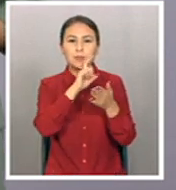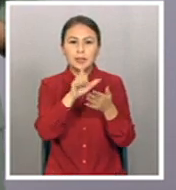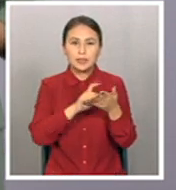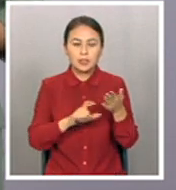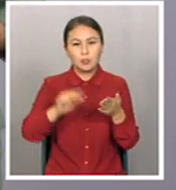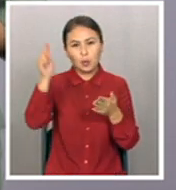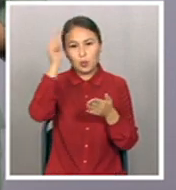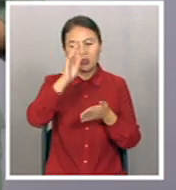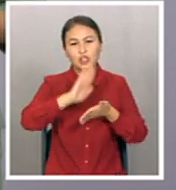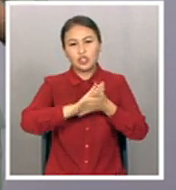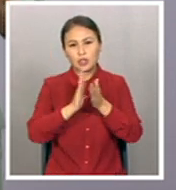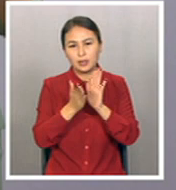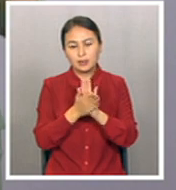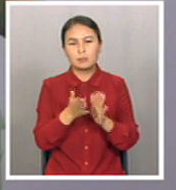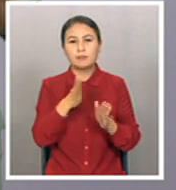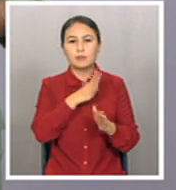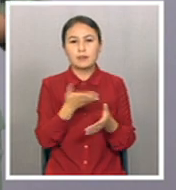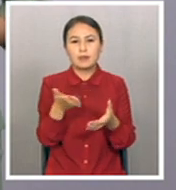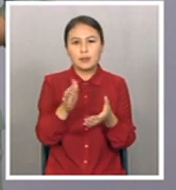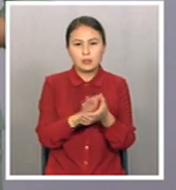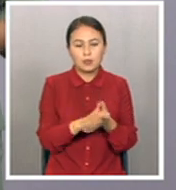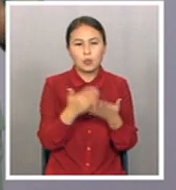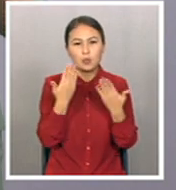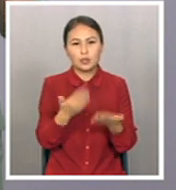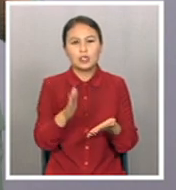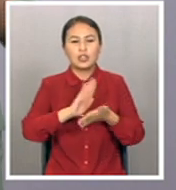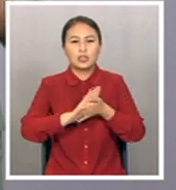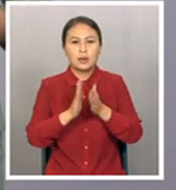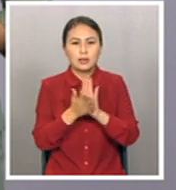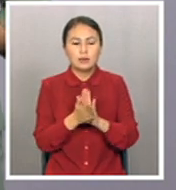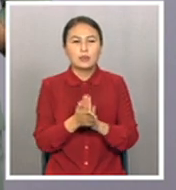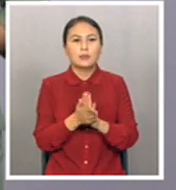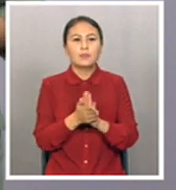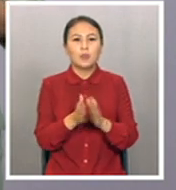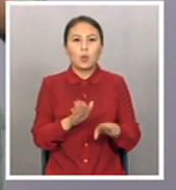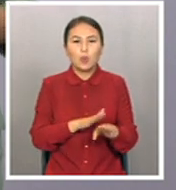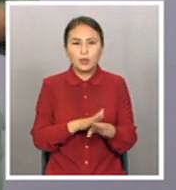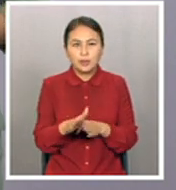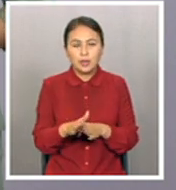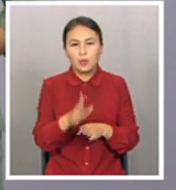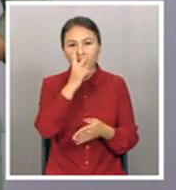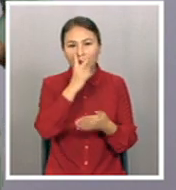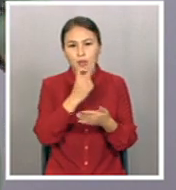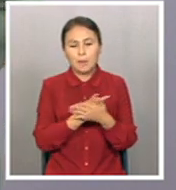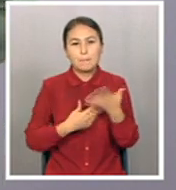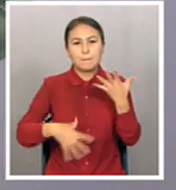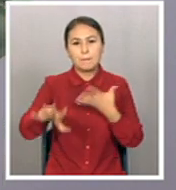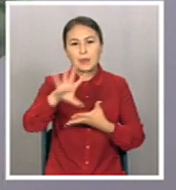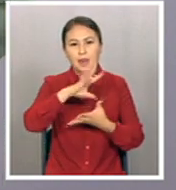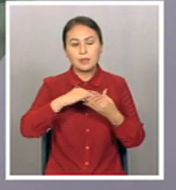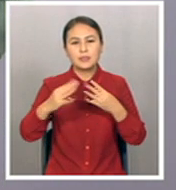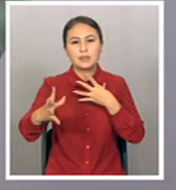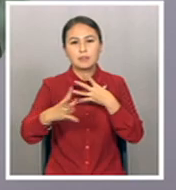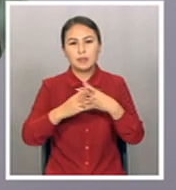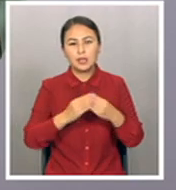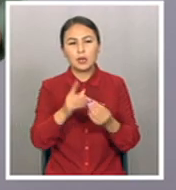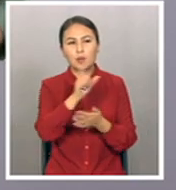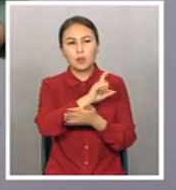оқудың шарттарымен таныстық. Енді осы шарттарды орындай отырып, бәріміз бірге